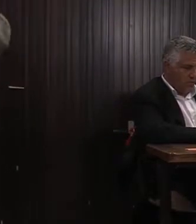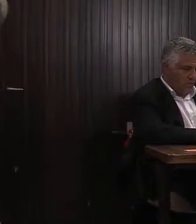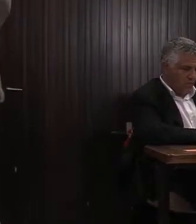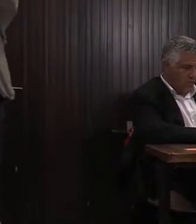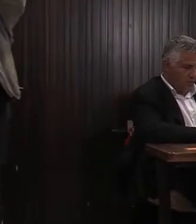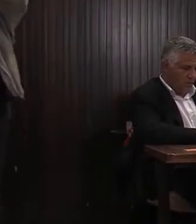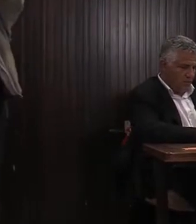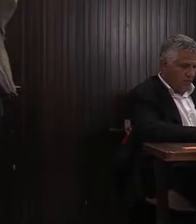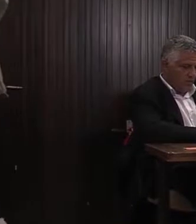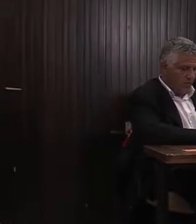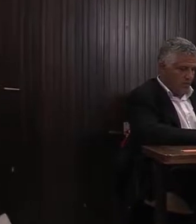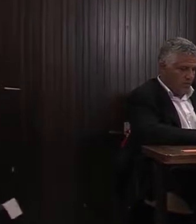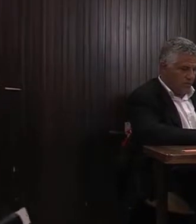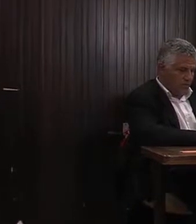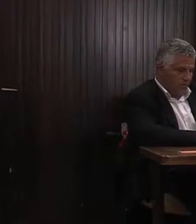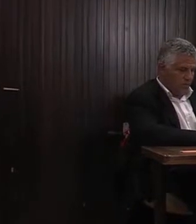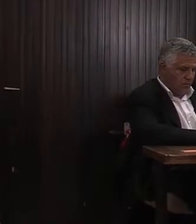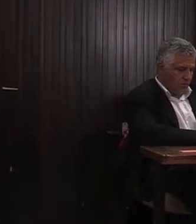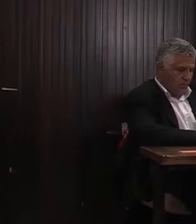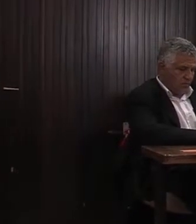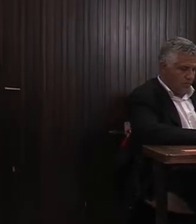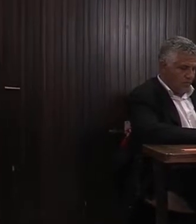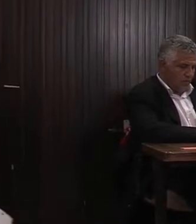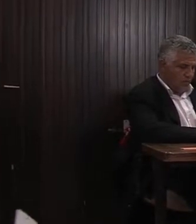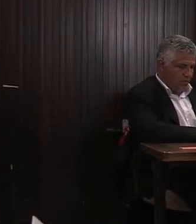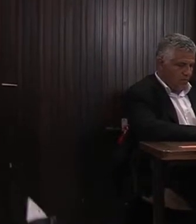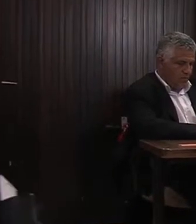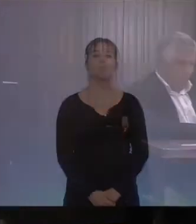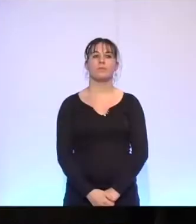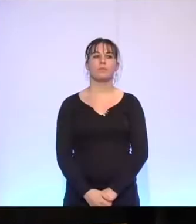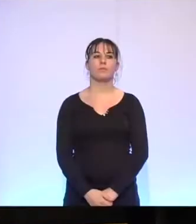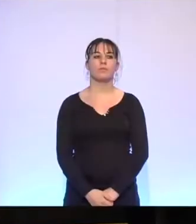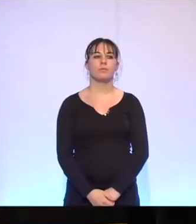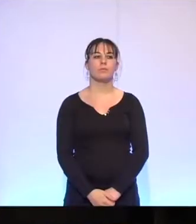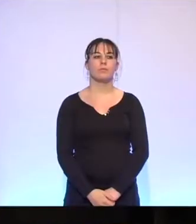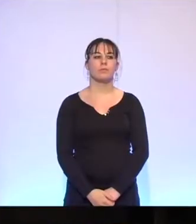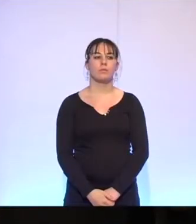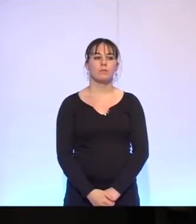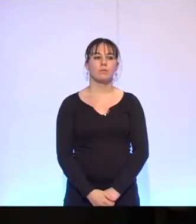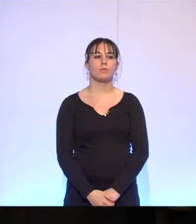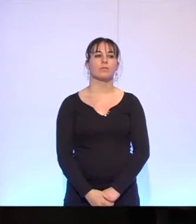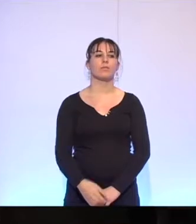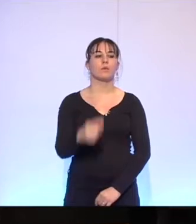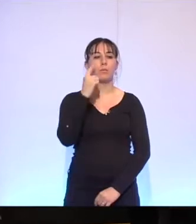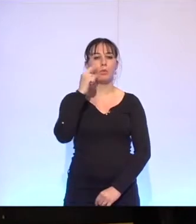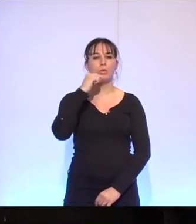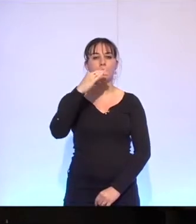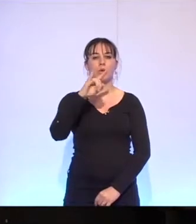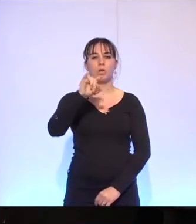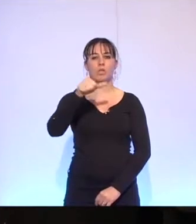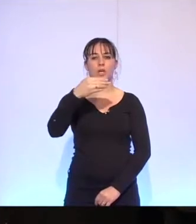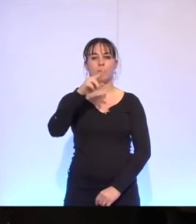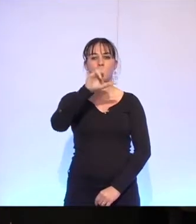Éric Piolle. Mathieu Chamussy.